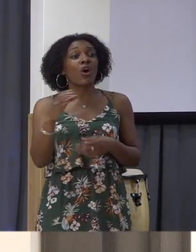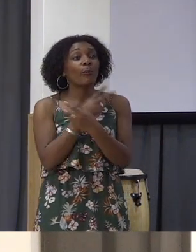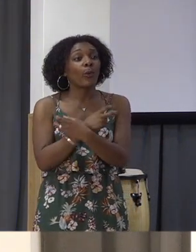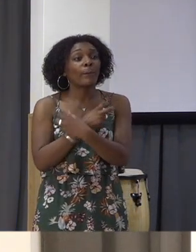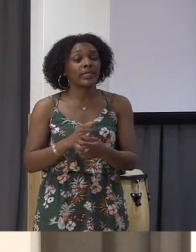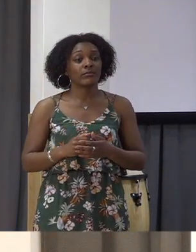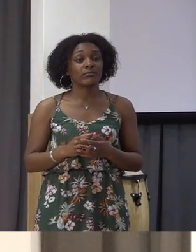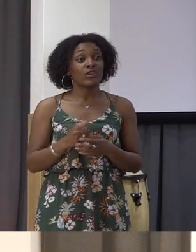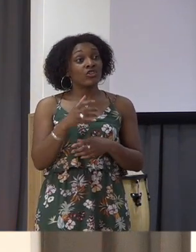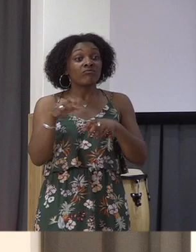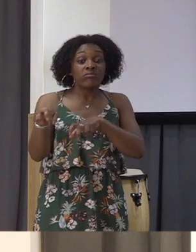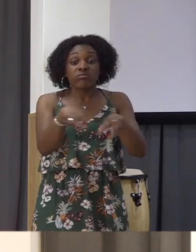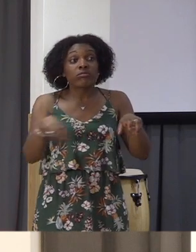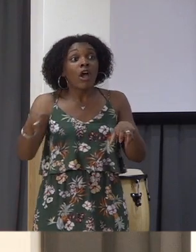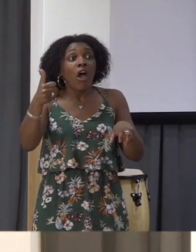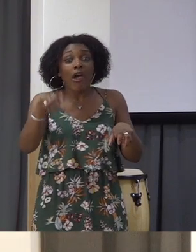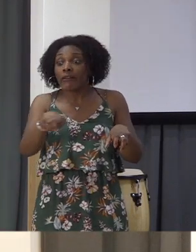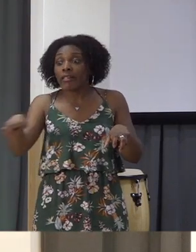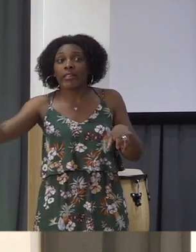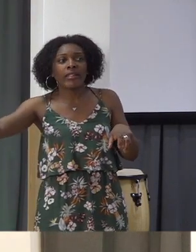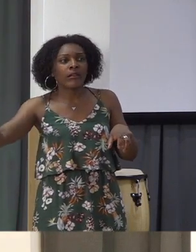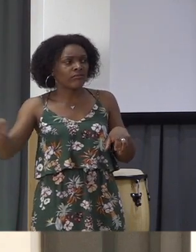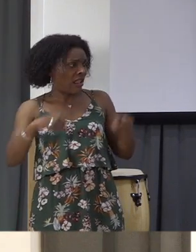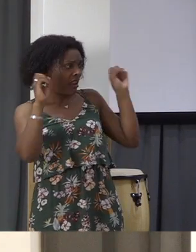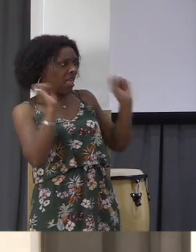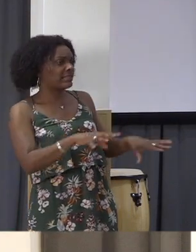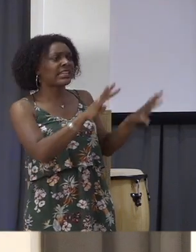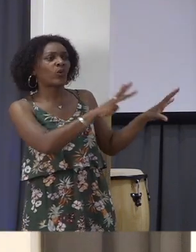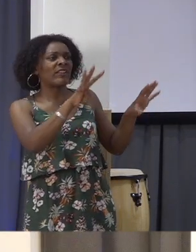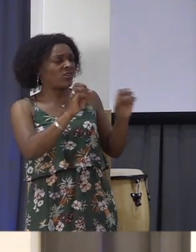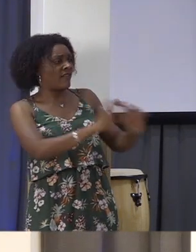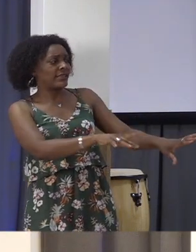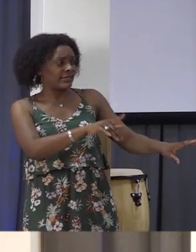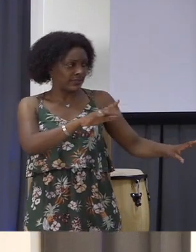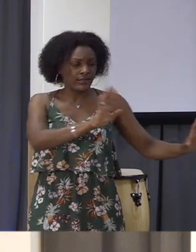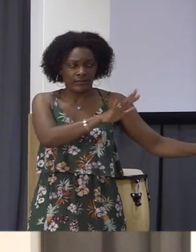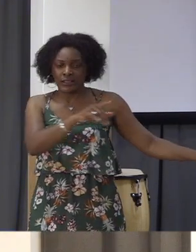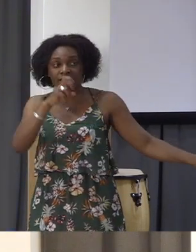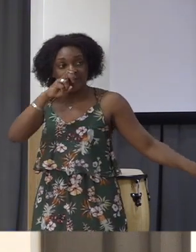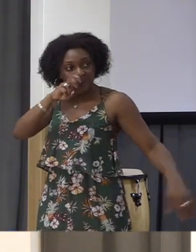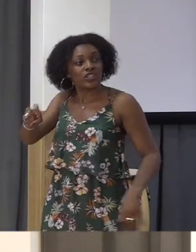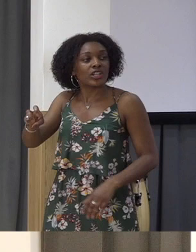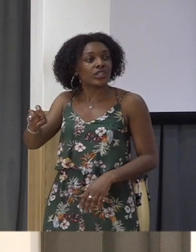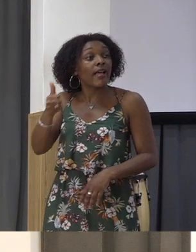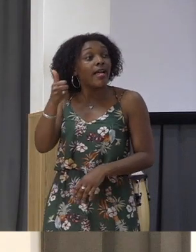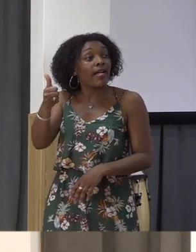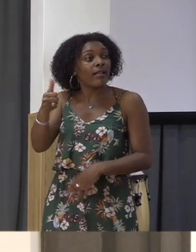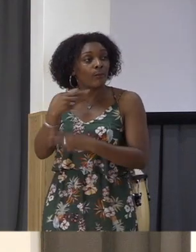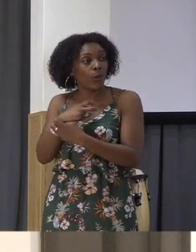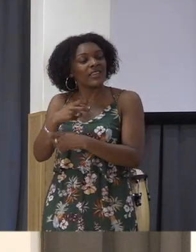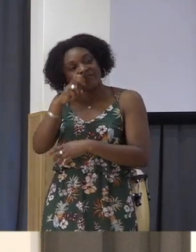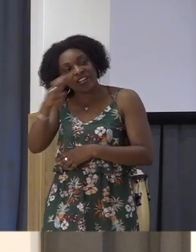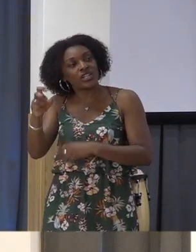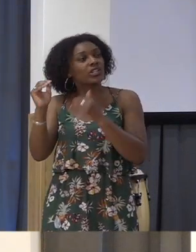s'égare, ne laisse-t-il pas les 99 autres sur les montagnes pour aller